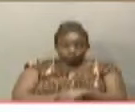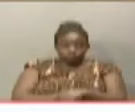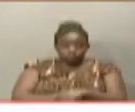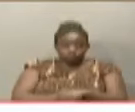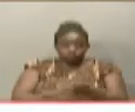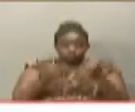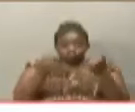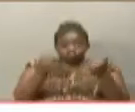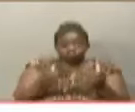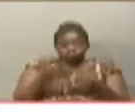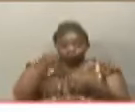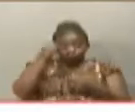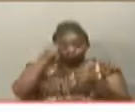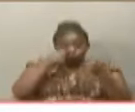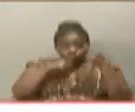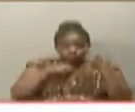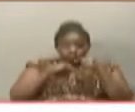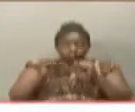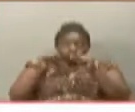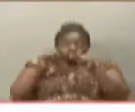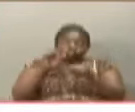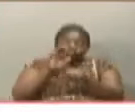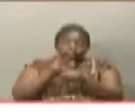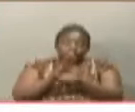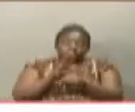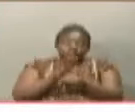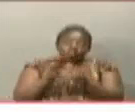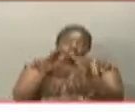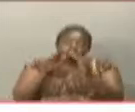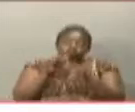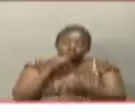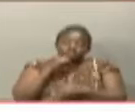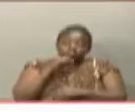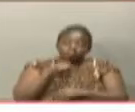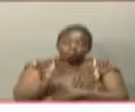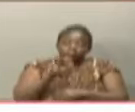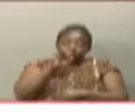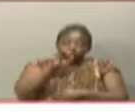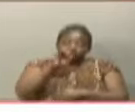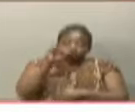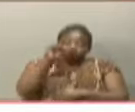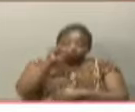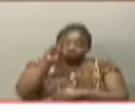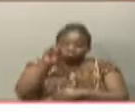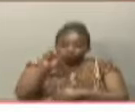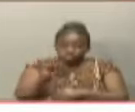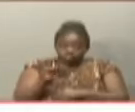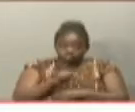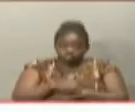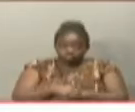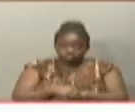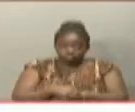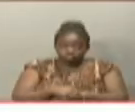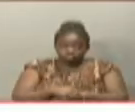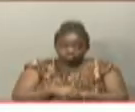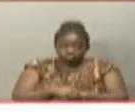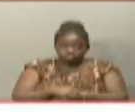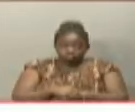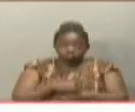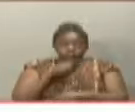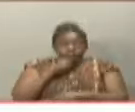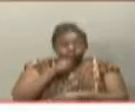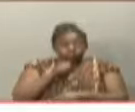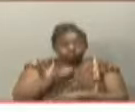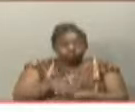Kakati n'abakungu bazzi bagenze mu bungi maka ga kitaawe ono Ismail Olaxase nga